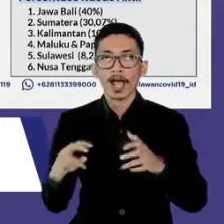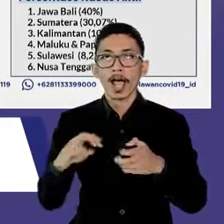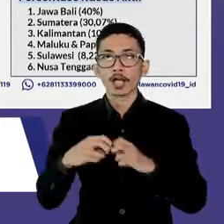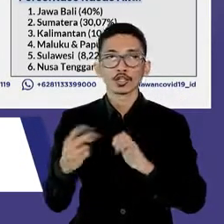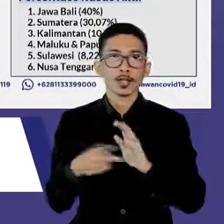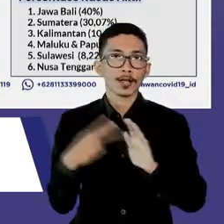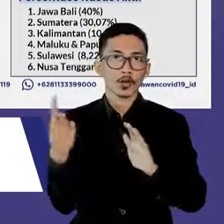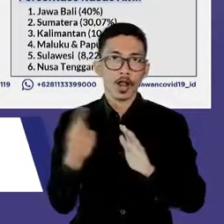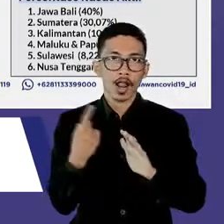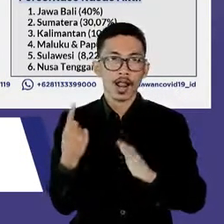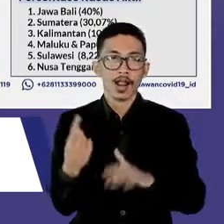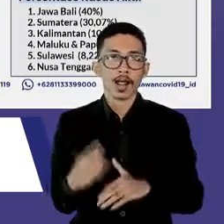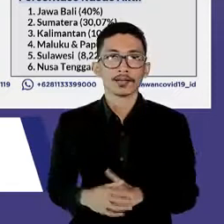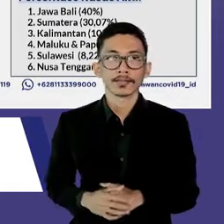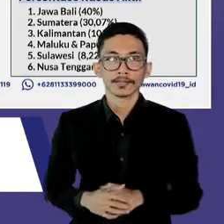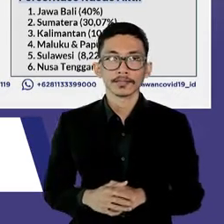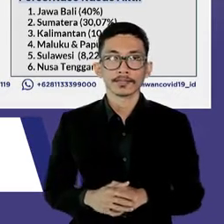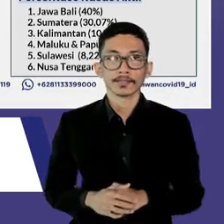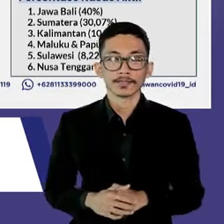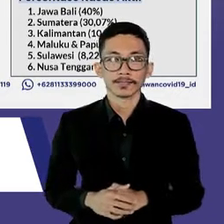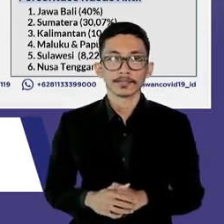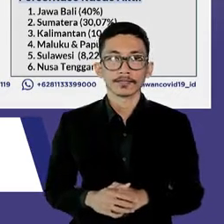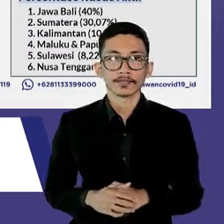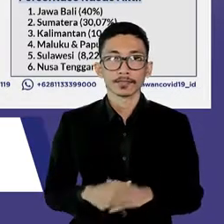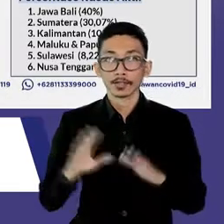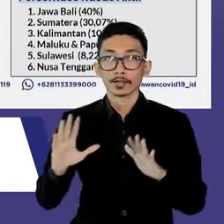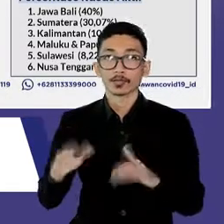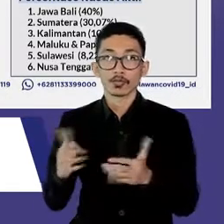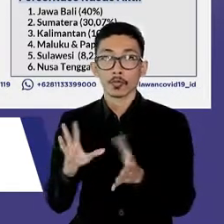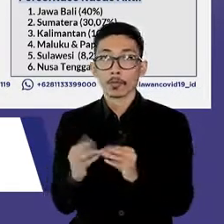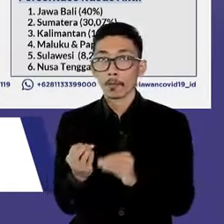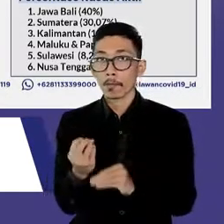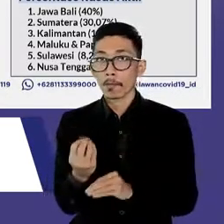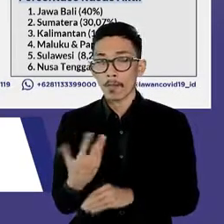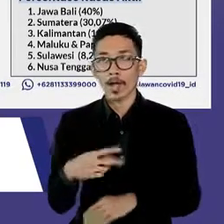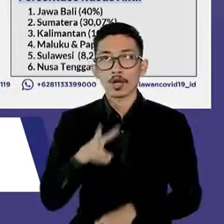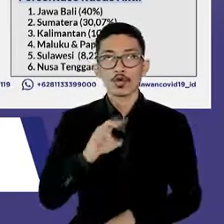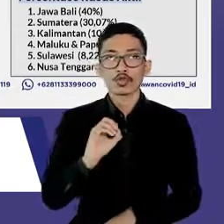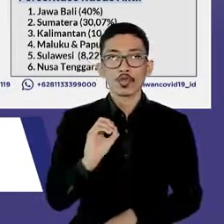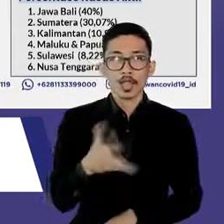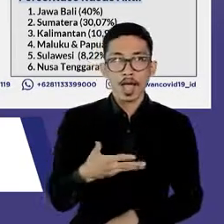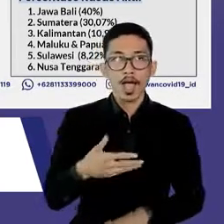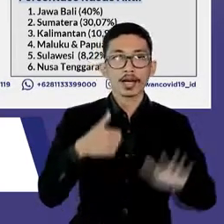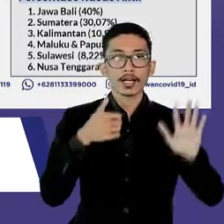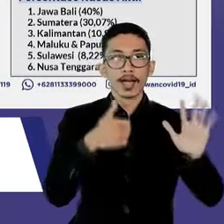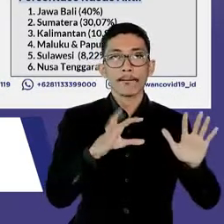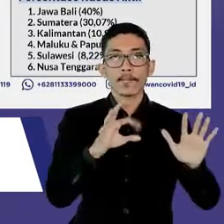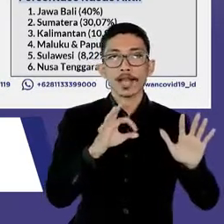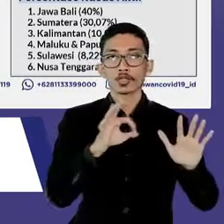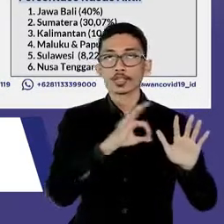nasional Hai total kesembuhannya sebanyak dua juta 630